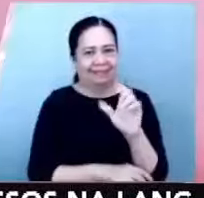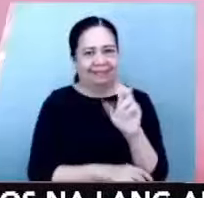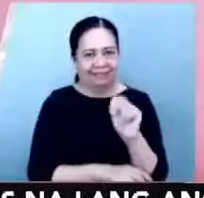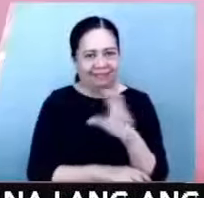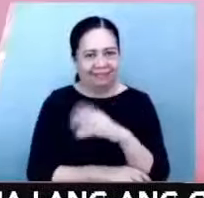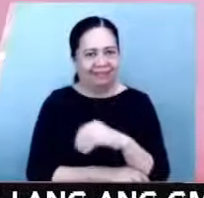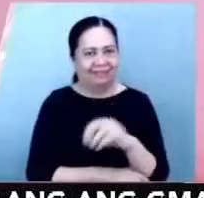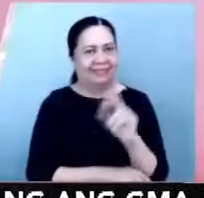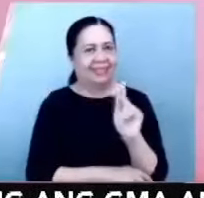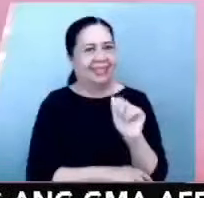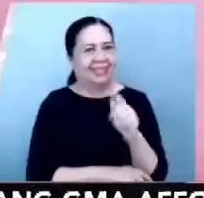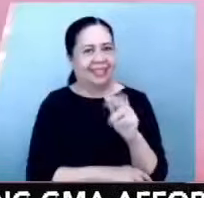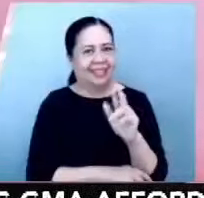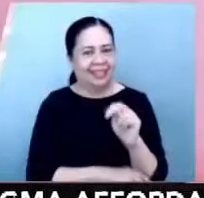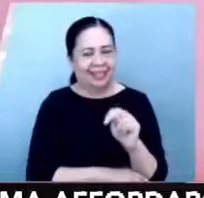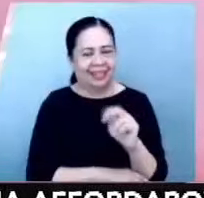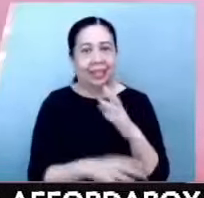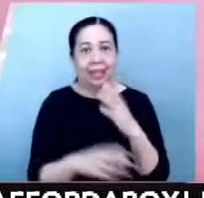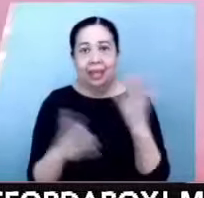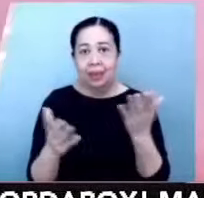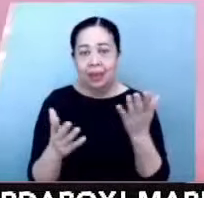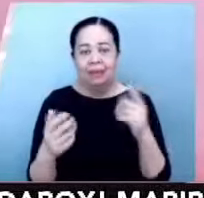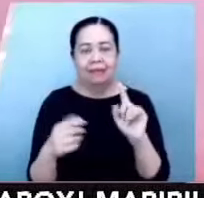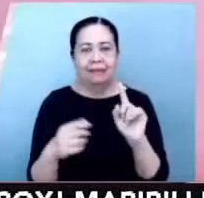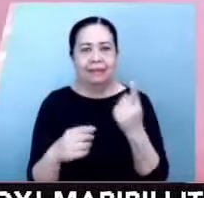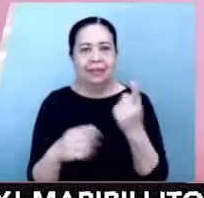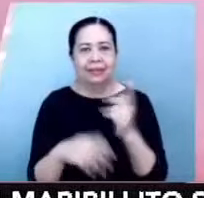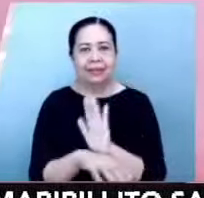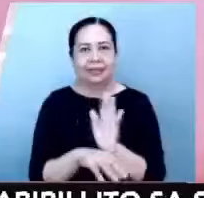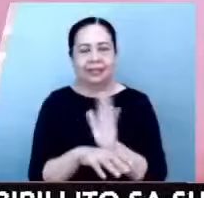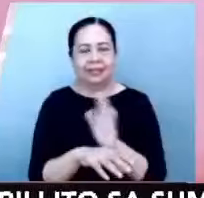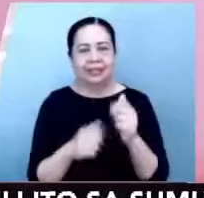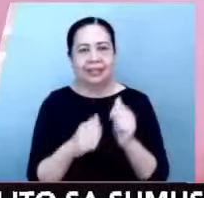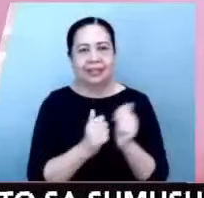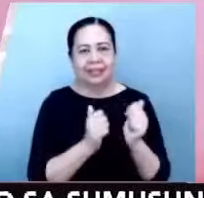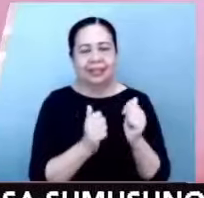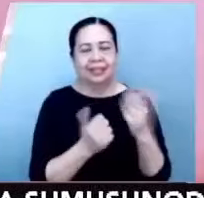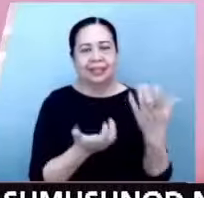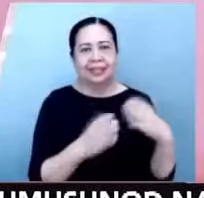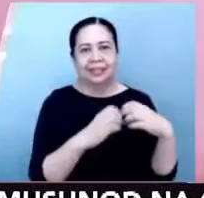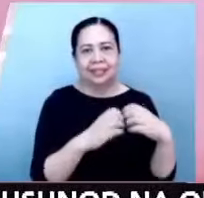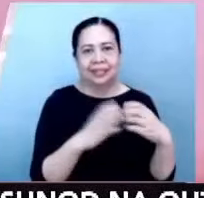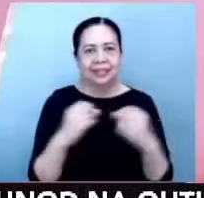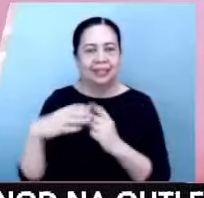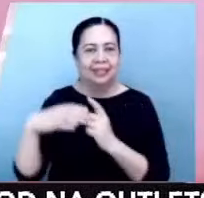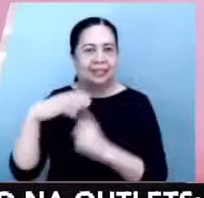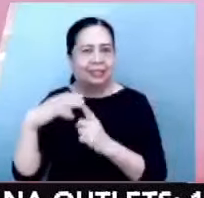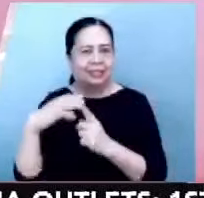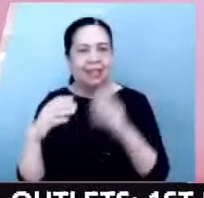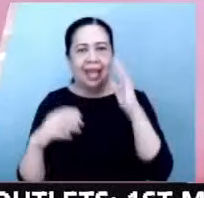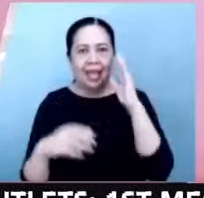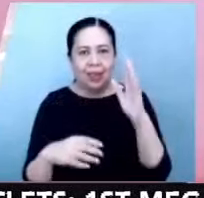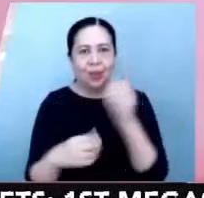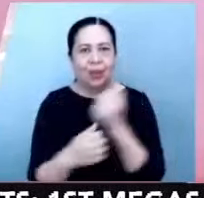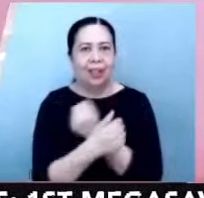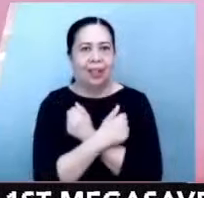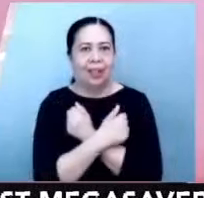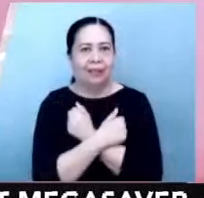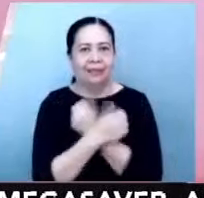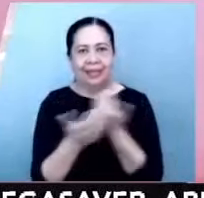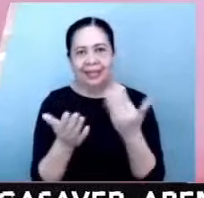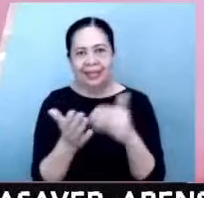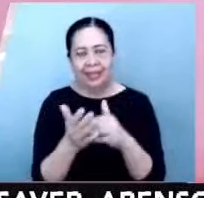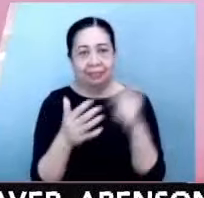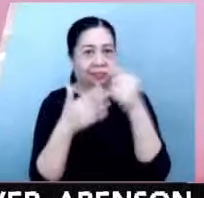Bernardo. Yan ay sa first power collab ng Star Cinema at GMA Pictures na Hello, Love Again. Ang mga detalye sa unang chika